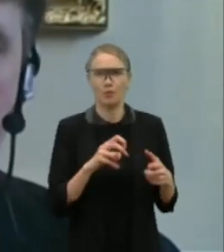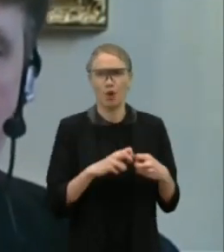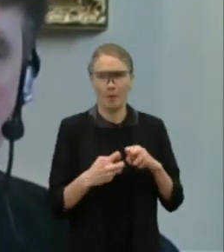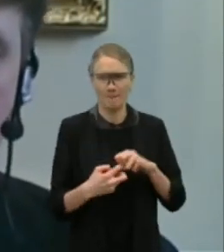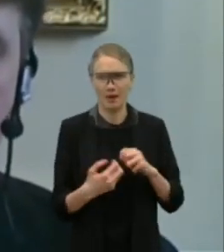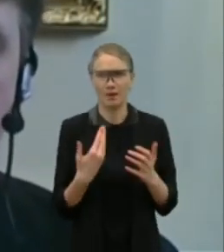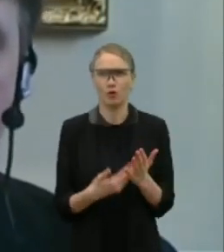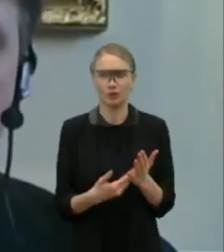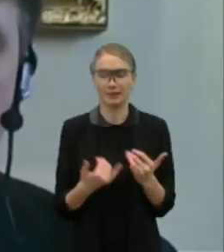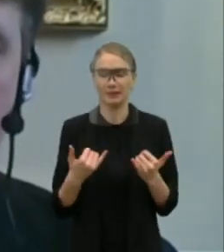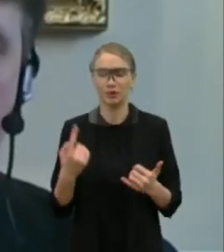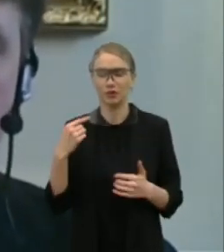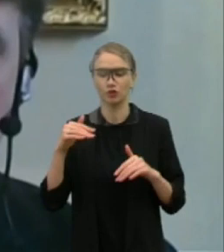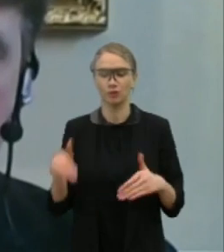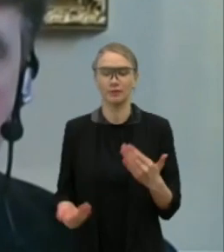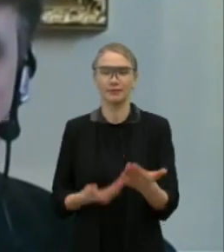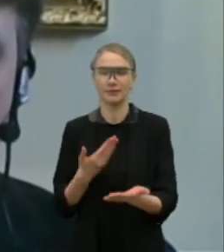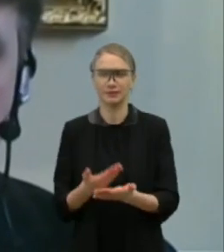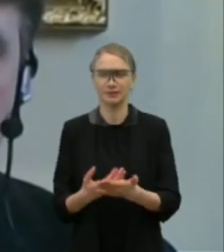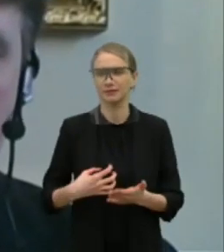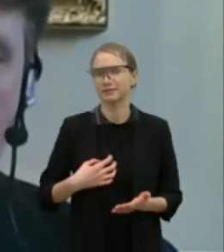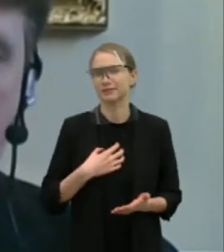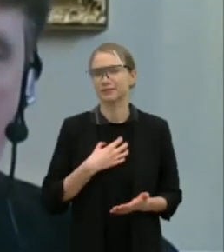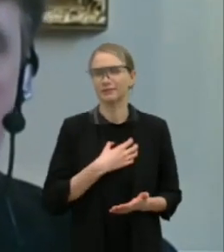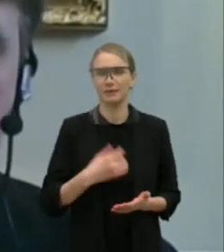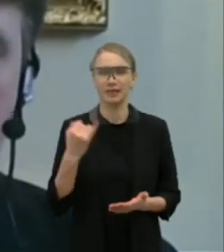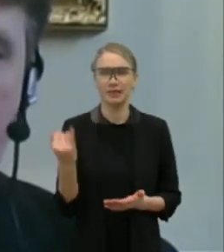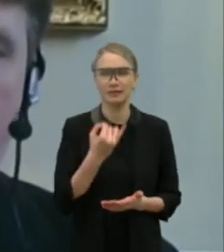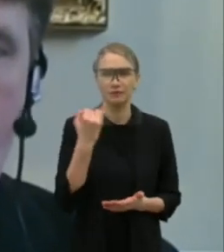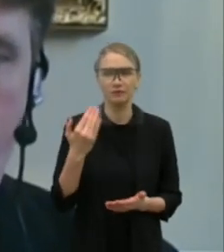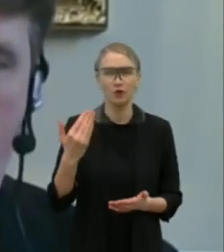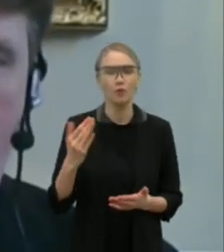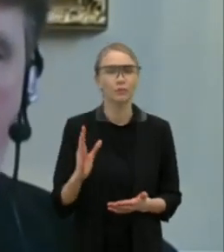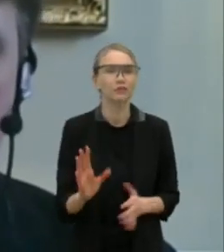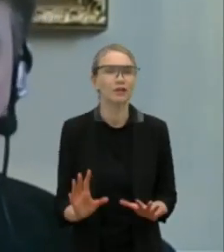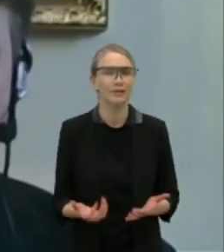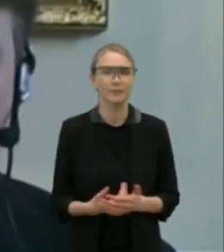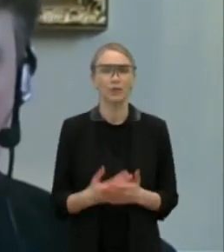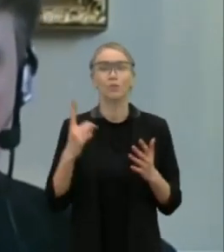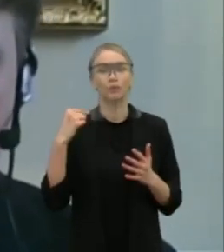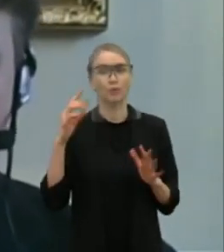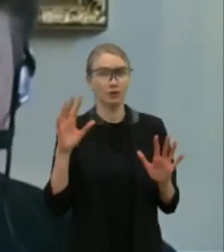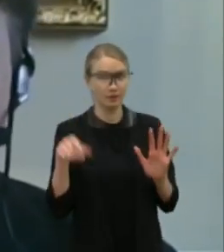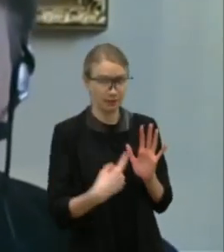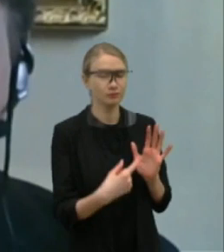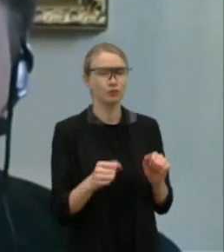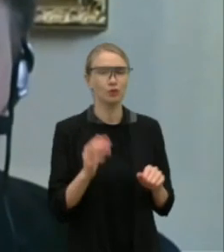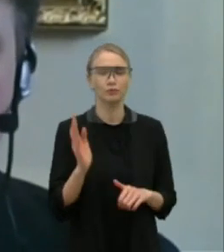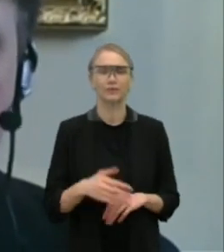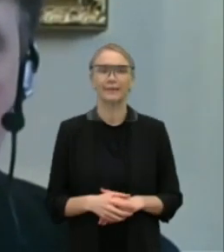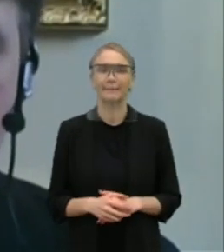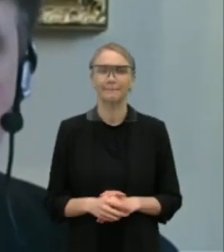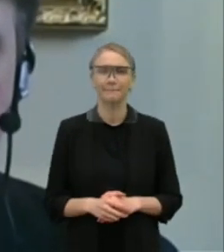trumpai pristatyti pačius galbūt svarbiausius, įdomiausius dalykus ir po to, jeigu jūs turėsite klausimų, aš mielai juos atsakysiu.